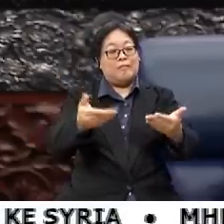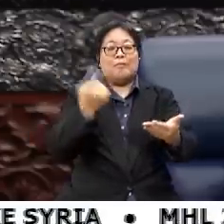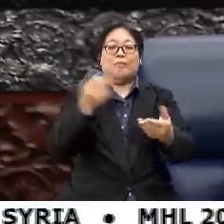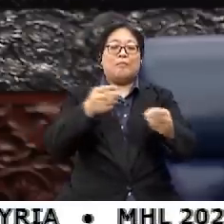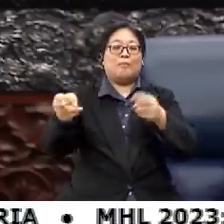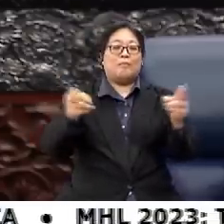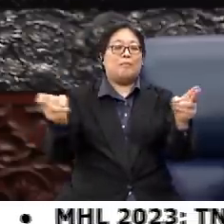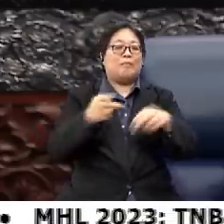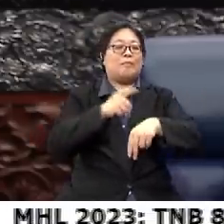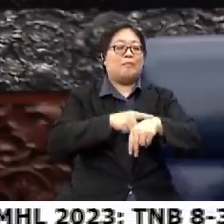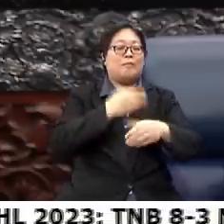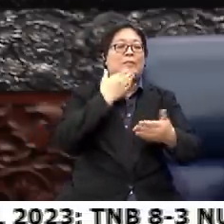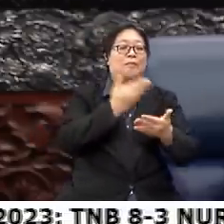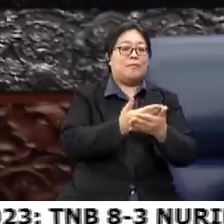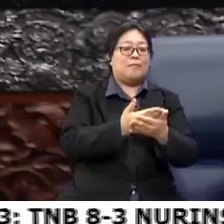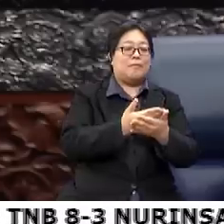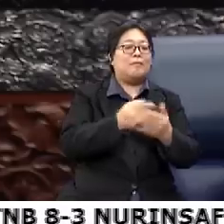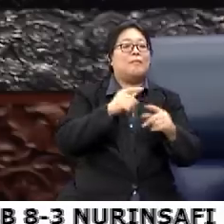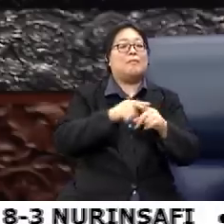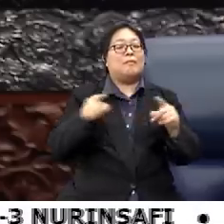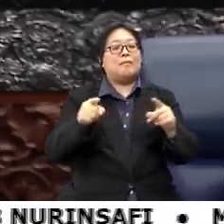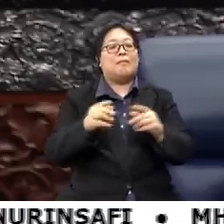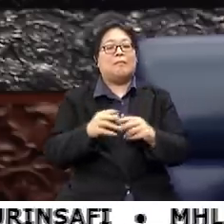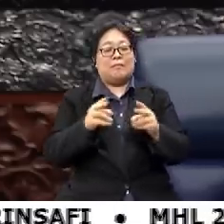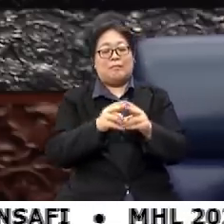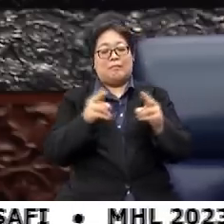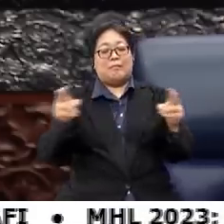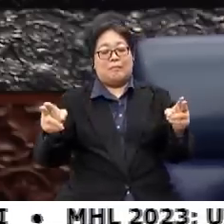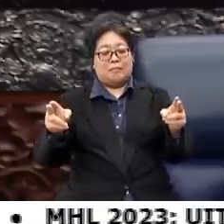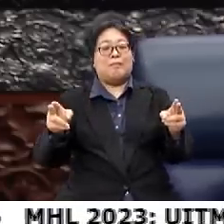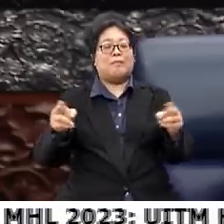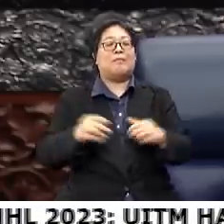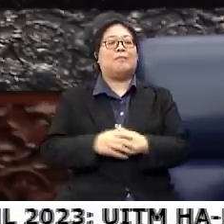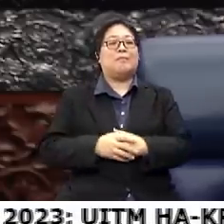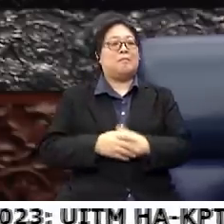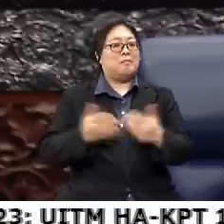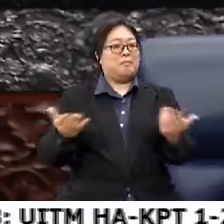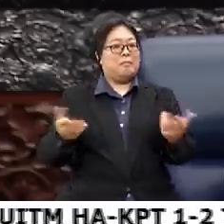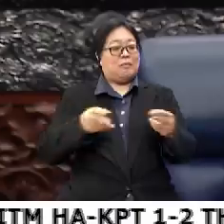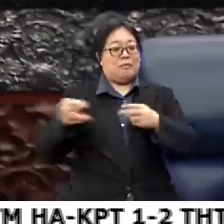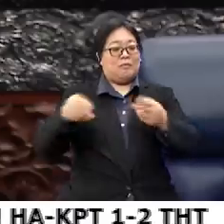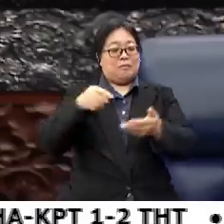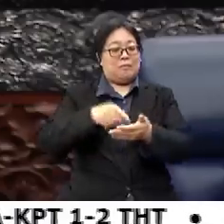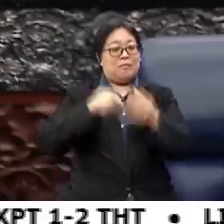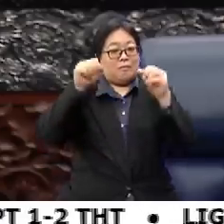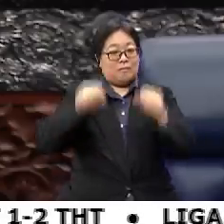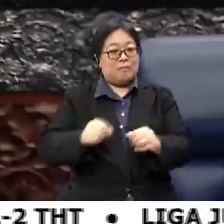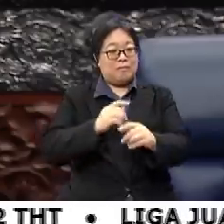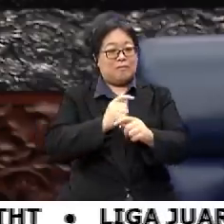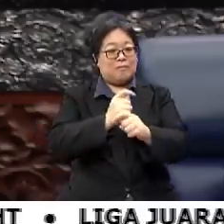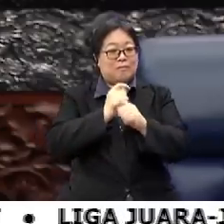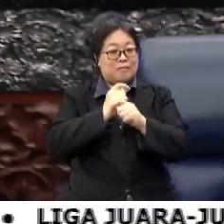jangka pendek yang baik. Tetapi dari segi jangka masa panjang, adakah inisiatif ini dapat